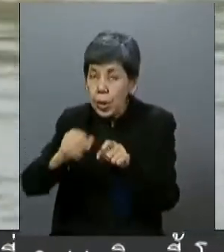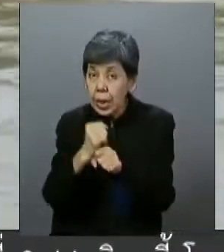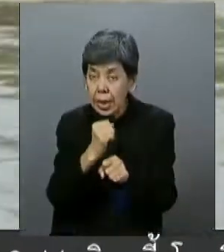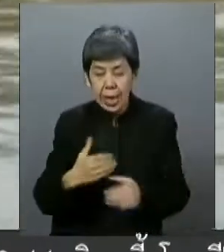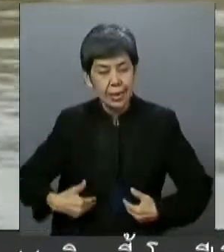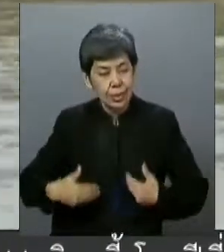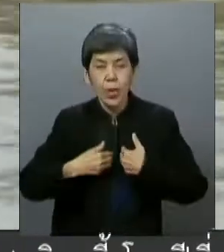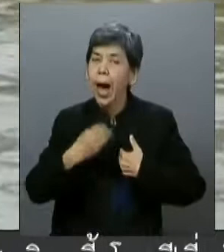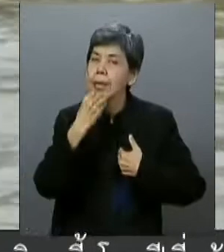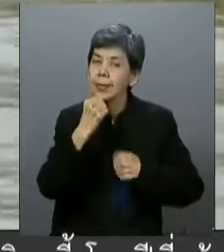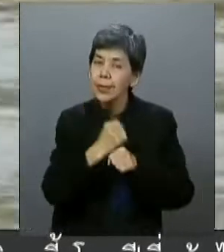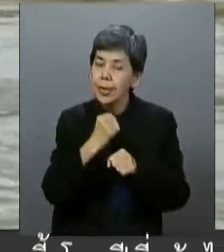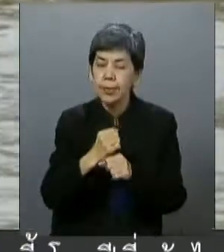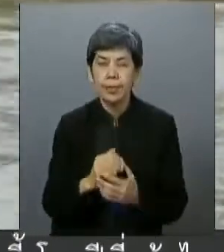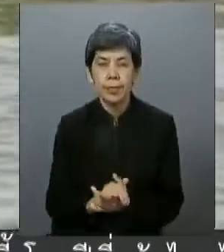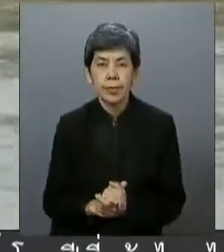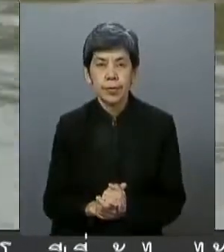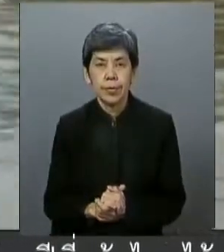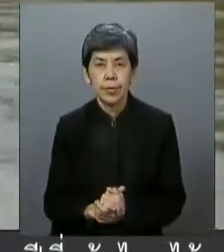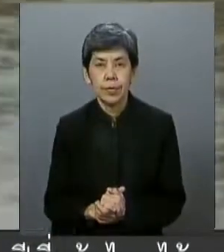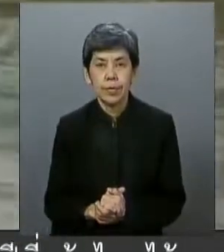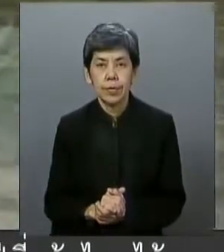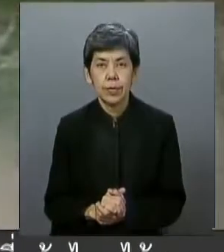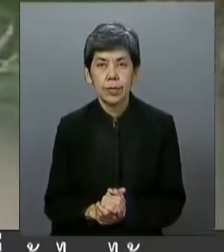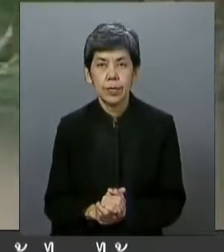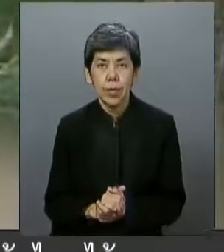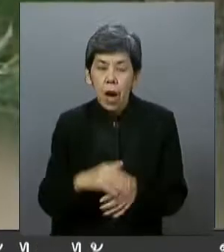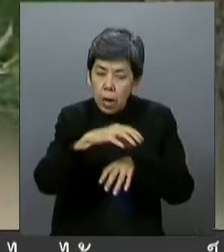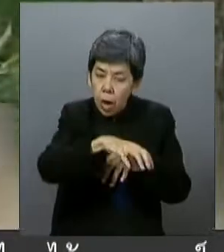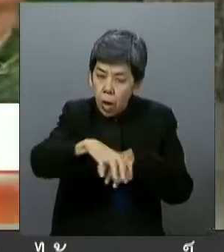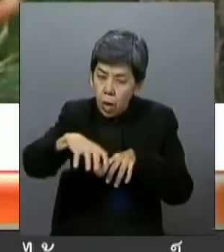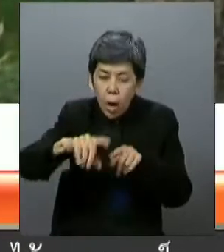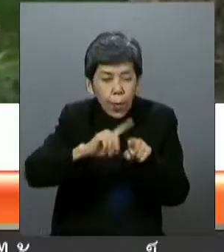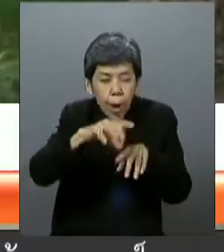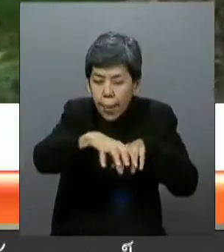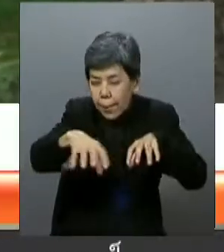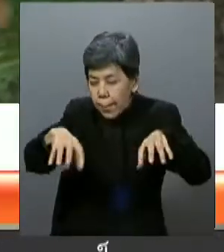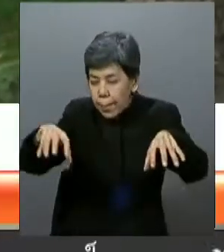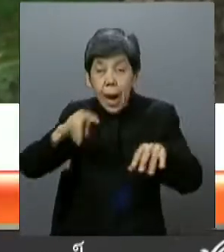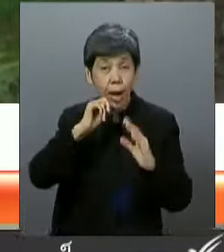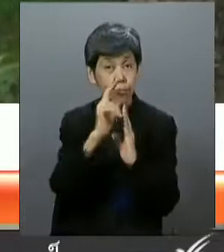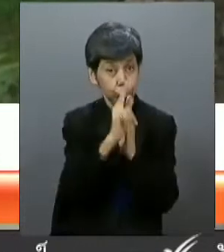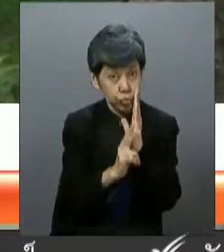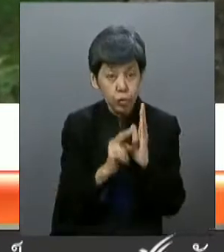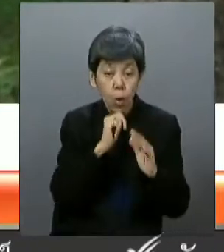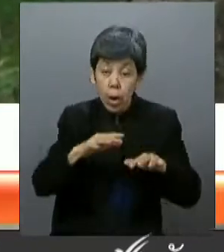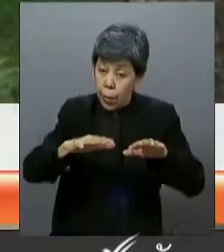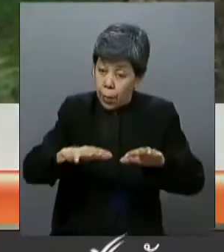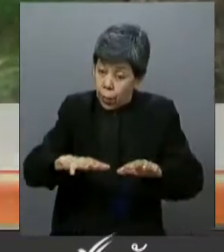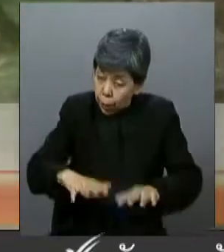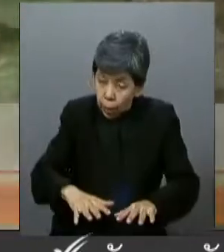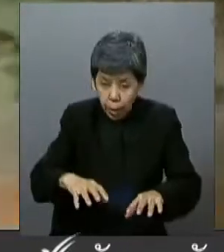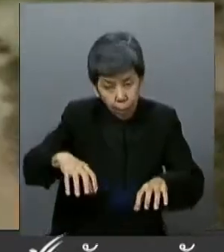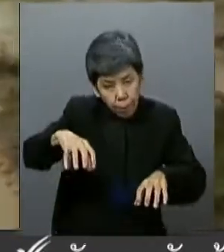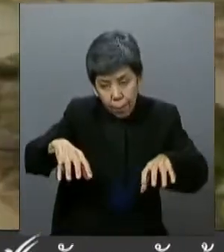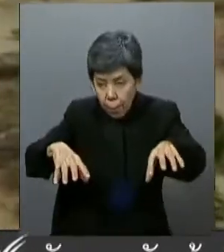งชีวิตเช่นกัน เกาะแก่งเล็กๆที่ขึ้นตามไปแล้วแม่น้ำโขงอ่ะเวลาน้ำโขงมันยุบลงมันจะโผล่เป็น